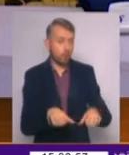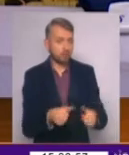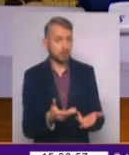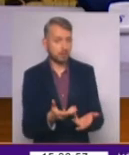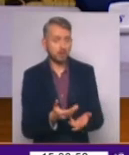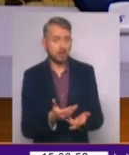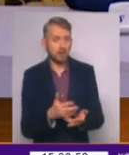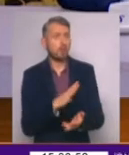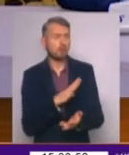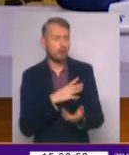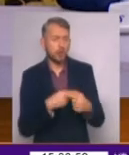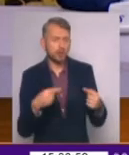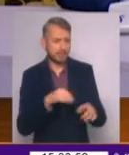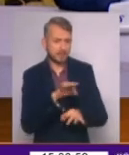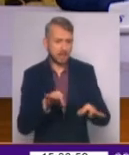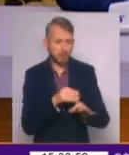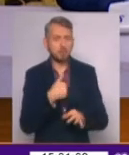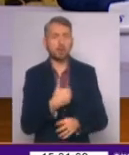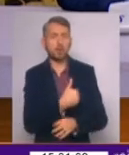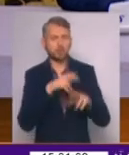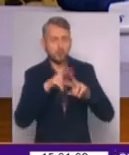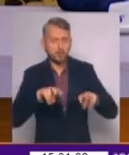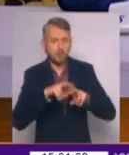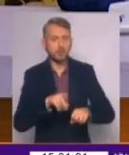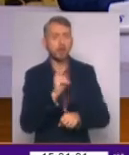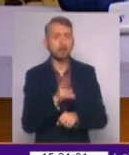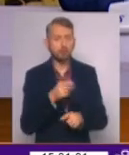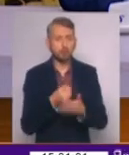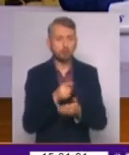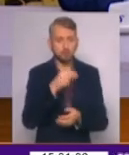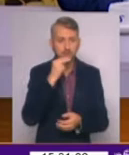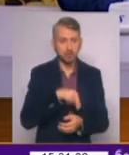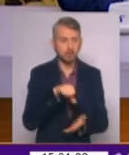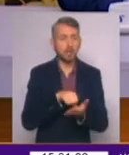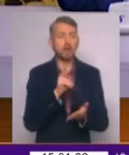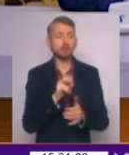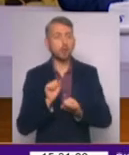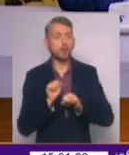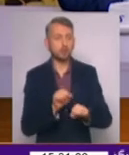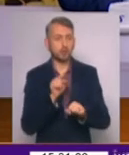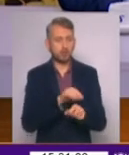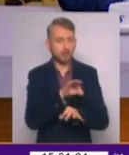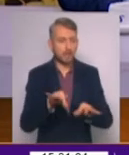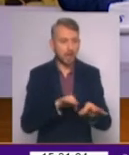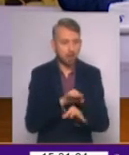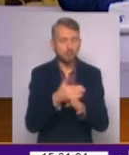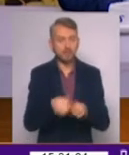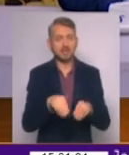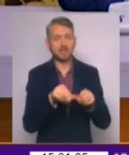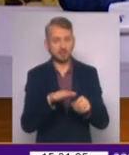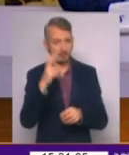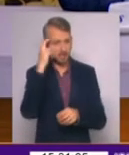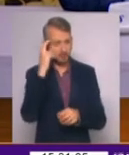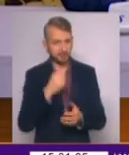оформлено. Знаєте, ну, бувають різні схеми. І ми хочемо розібратися, хто до цього причетний, хто кришує цю схему виділення землі в